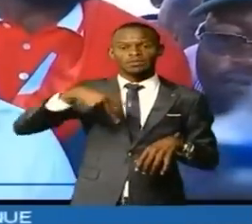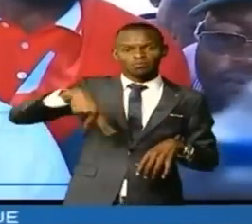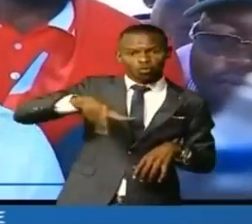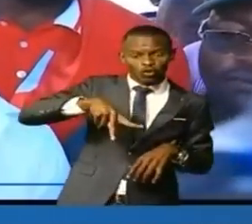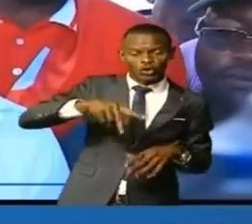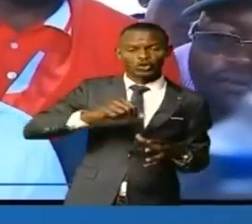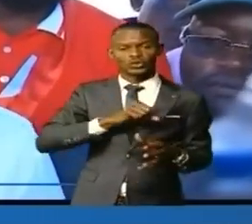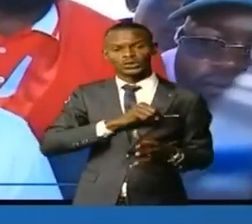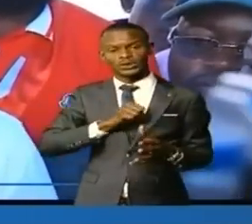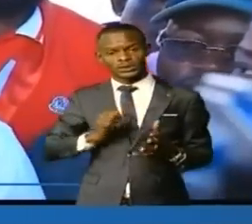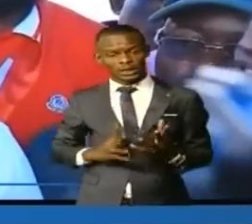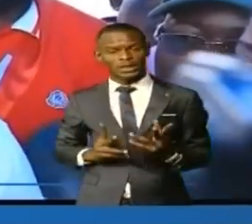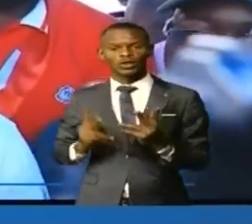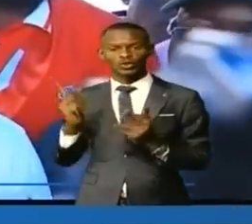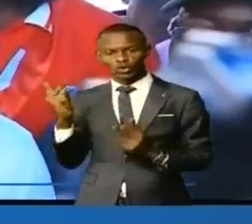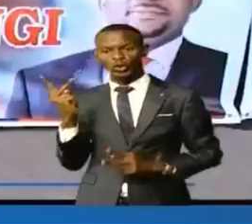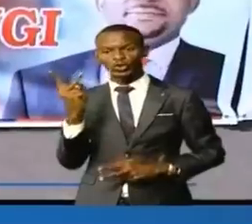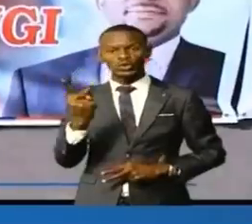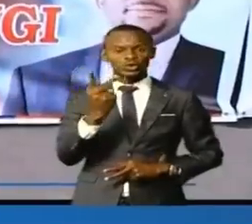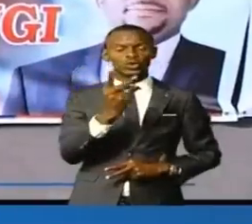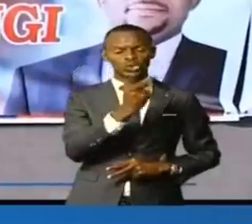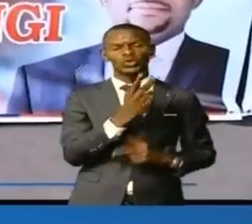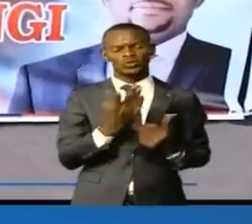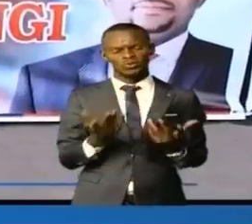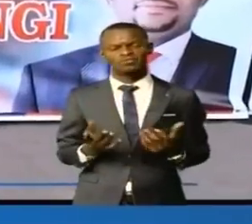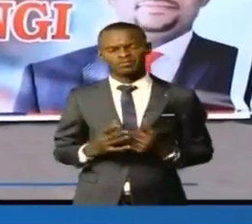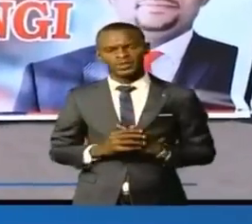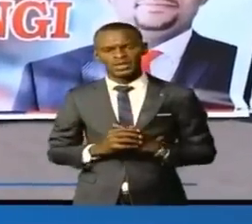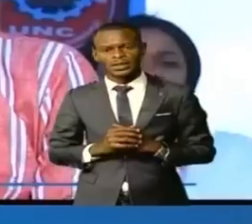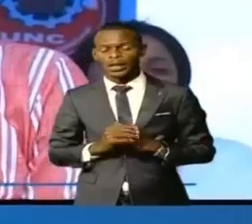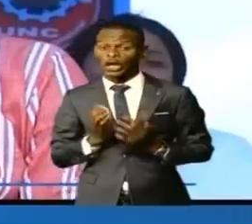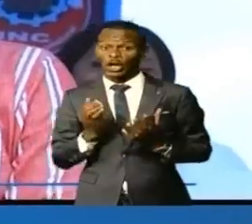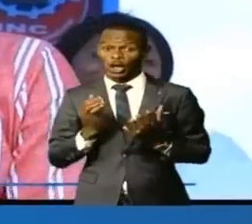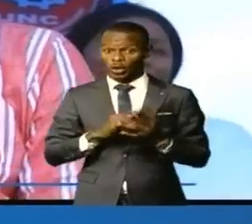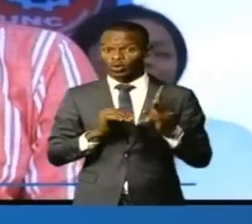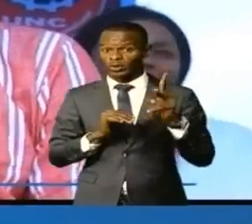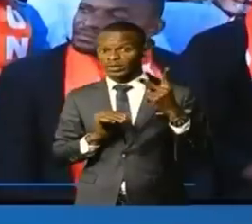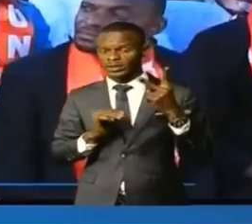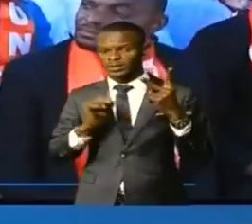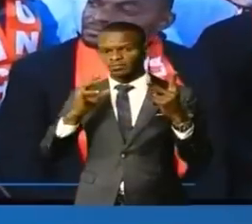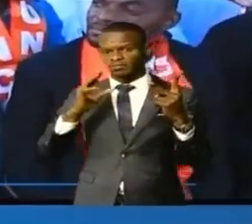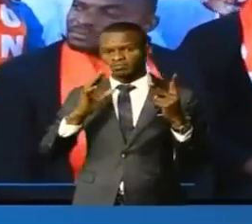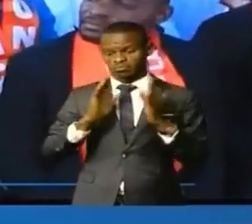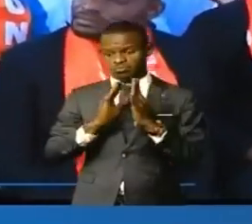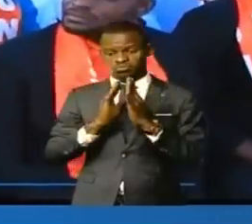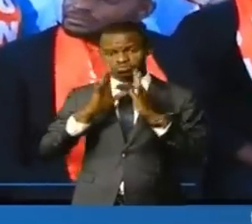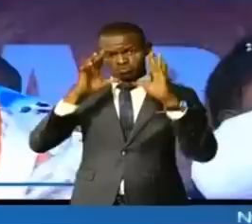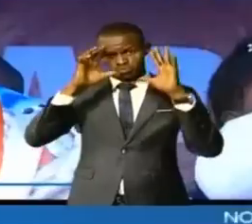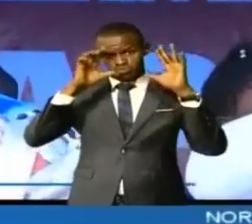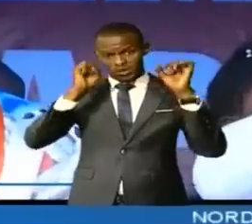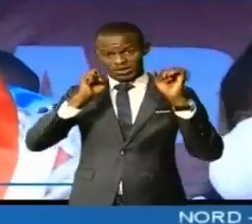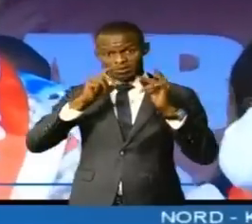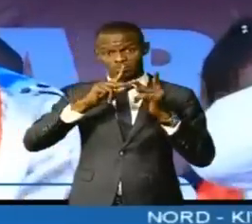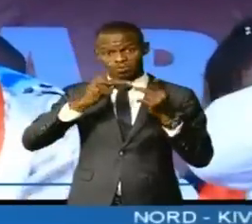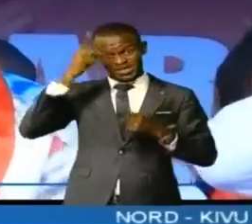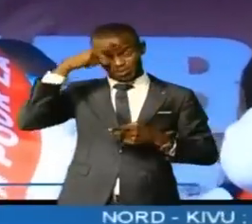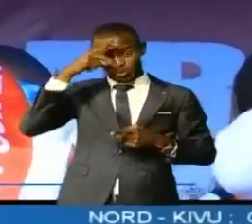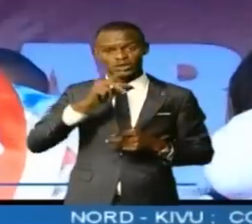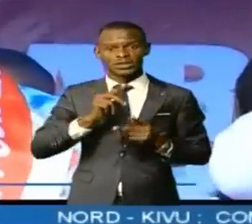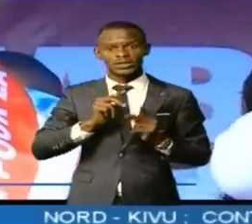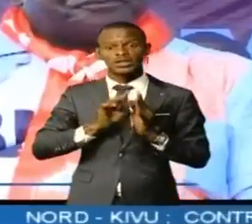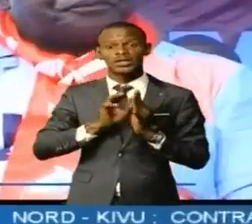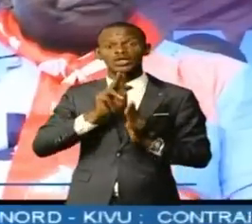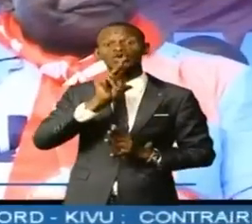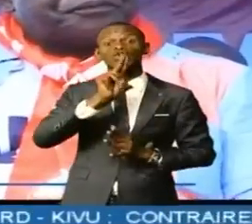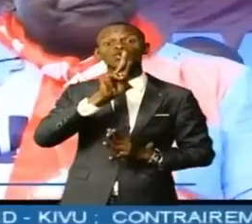président Vital Kamerhe à nos FARDC. Et le président Kamerhe est en train de soutenir nos vrais soldats et